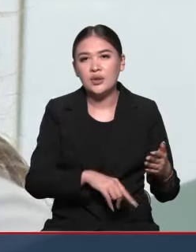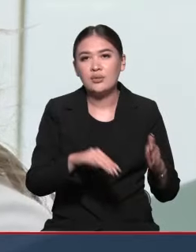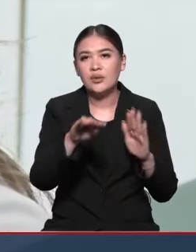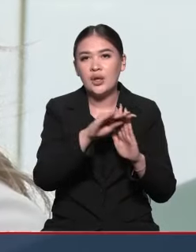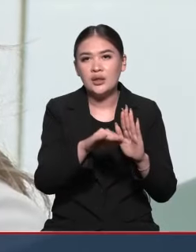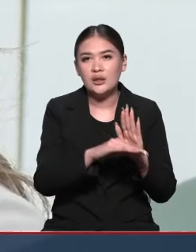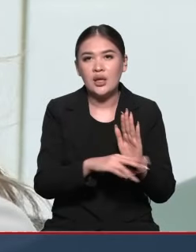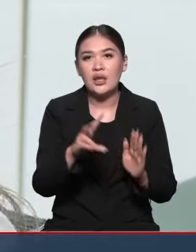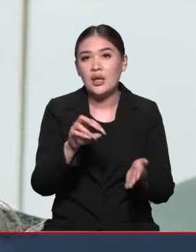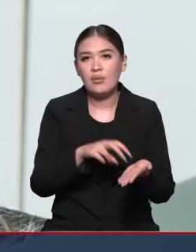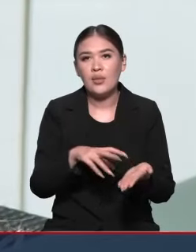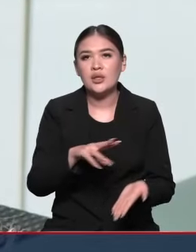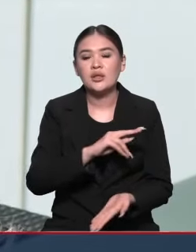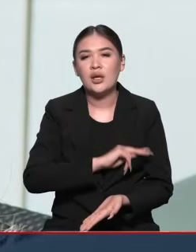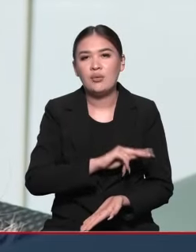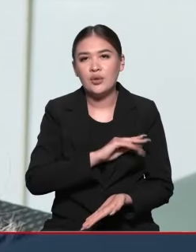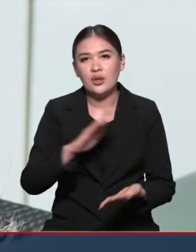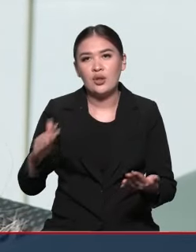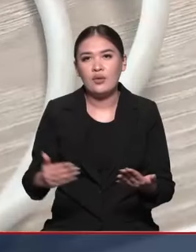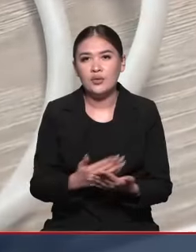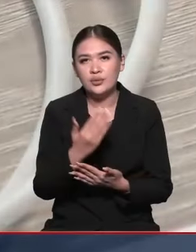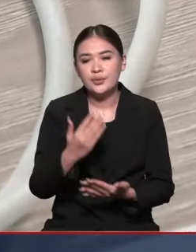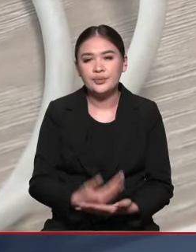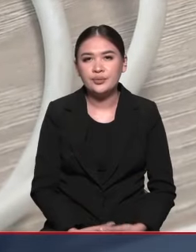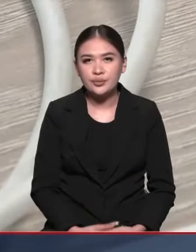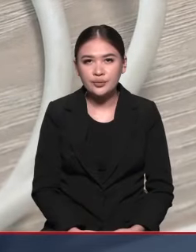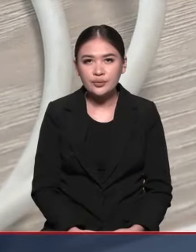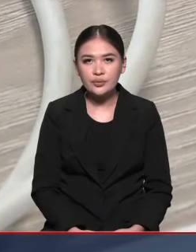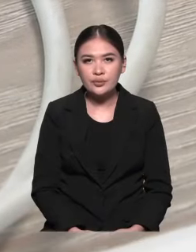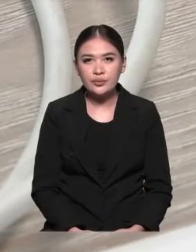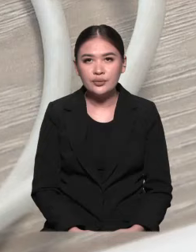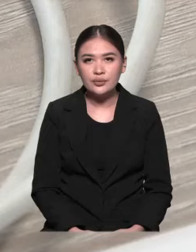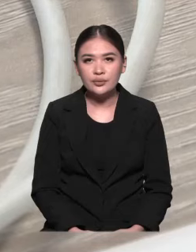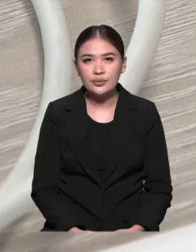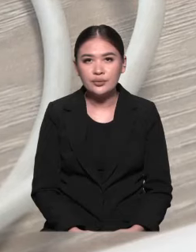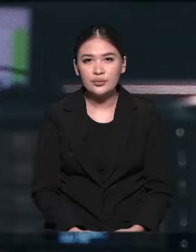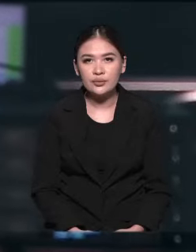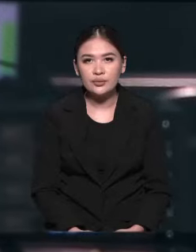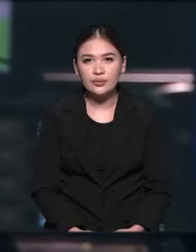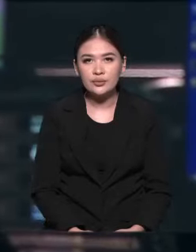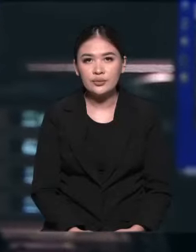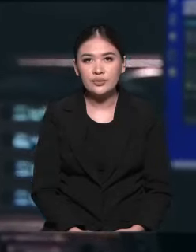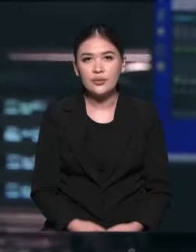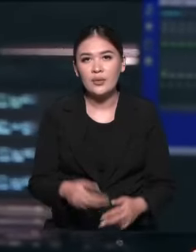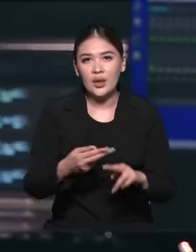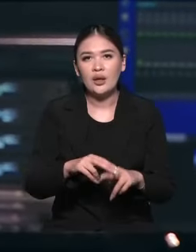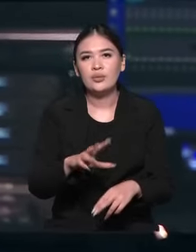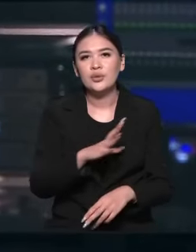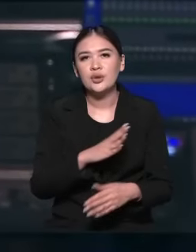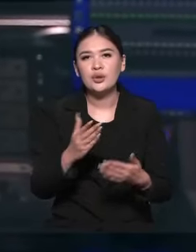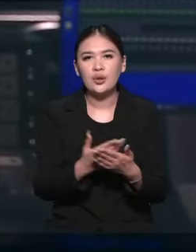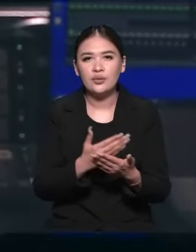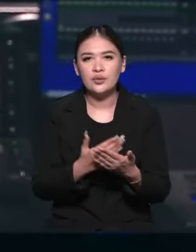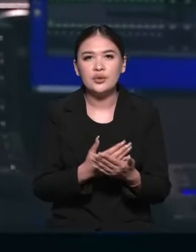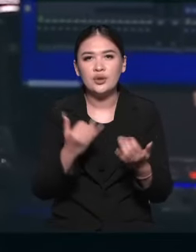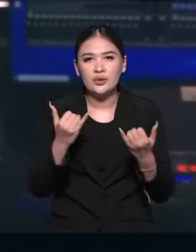не боясь работать по-новому. Тамерлан Тлеубаев, Райнбек Бегужаев, Жибек Жола. Это были ключевые новости